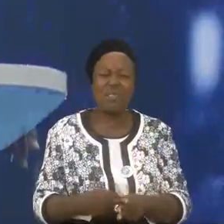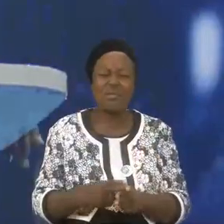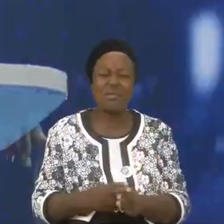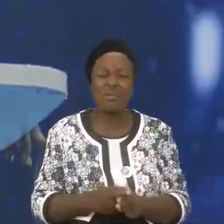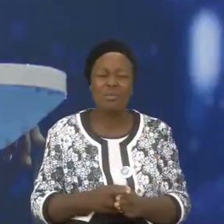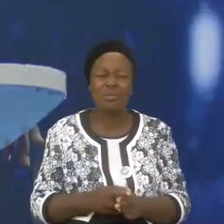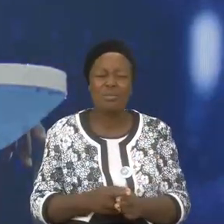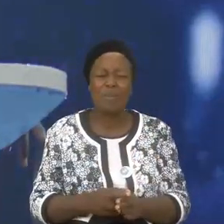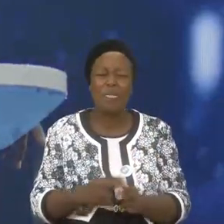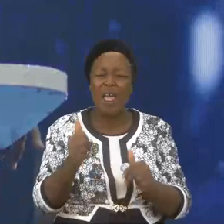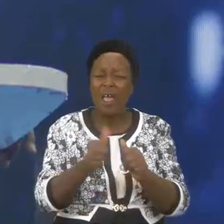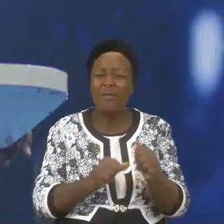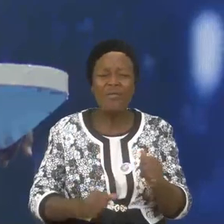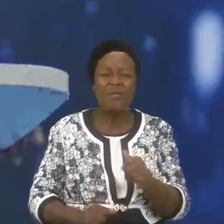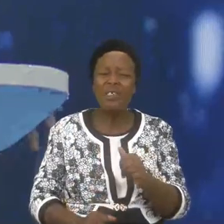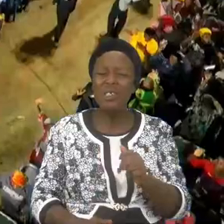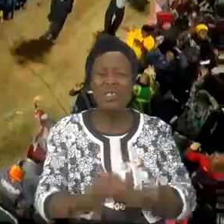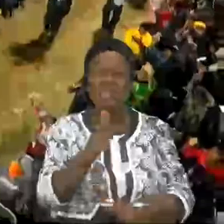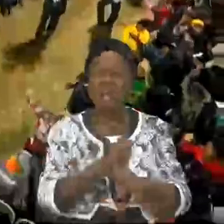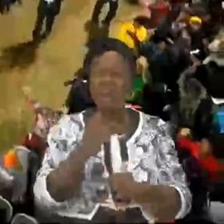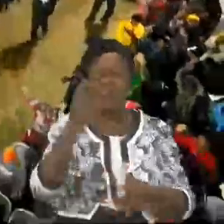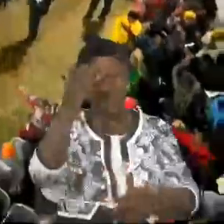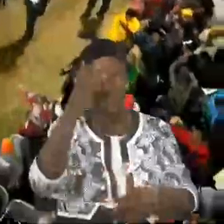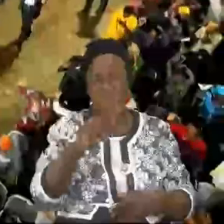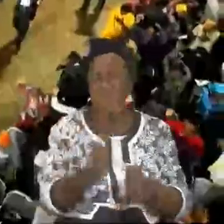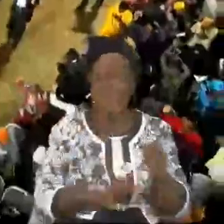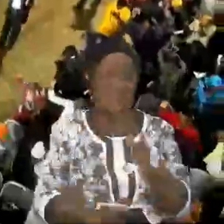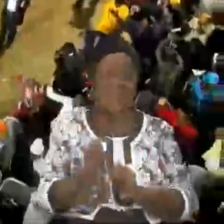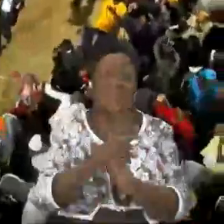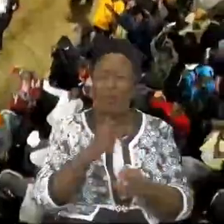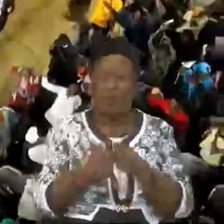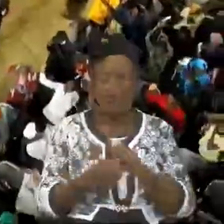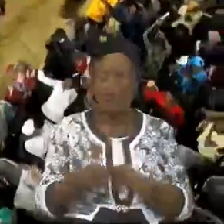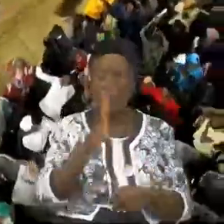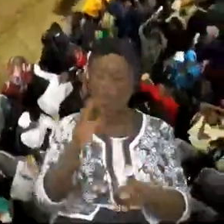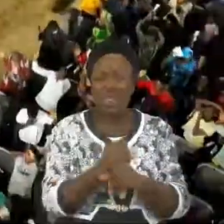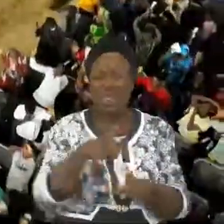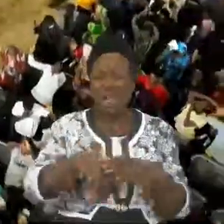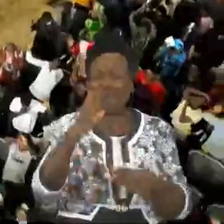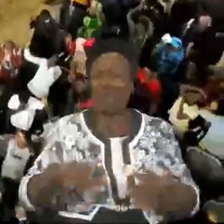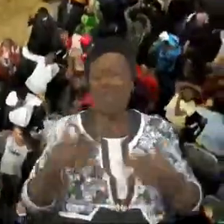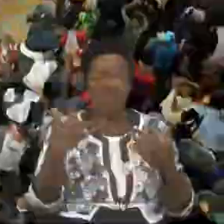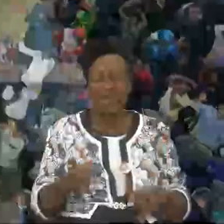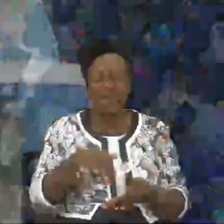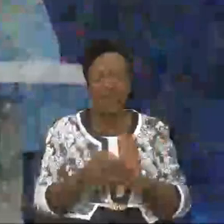Jésus. Toute forme de maladie, toute forme d'infirmité, sois ôtée de ta vie